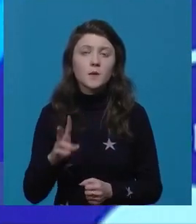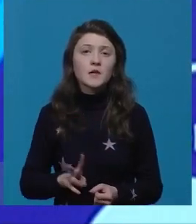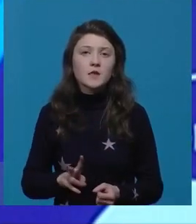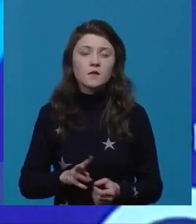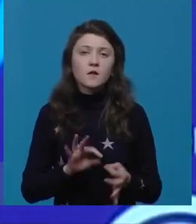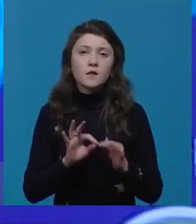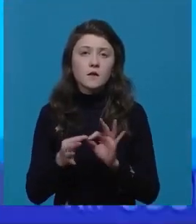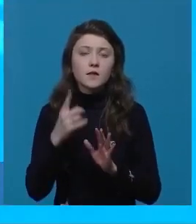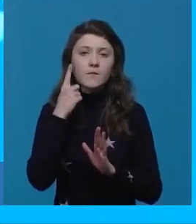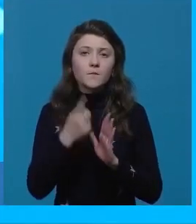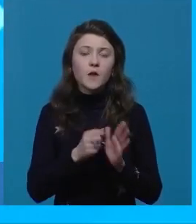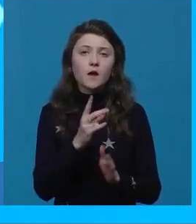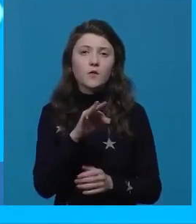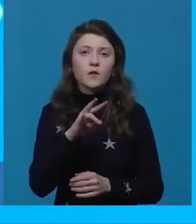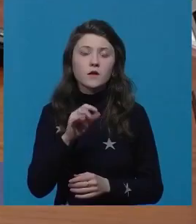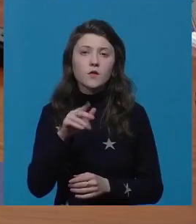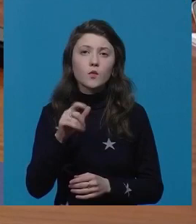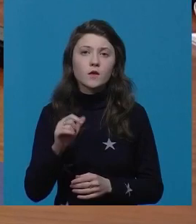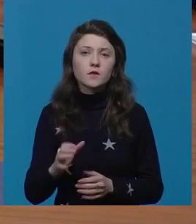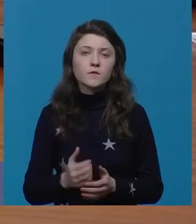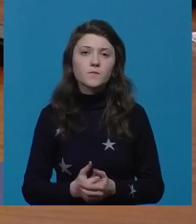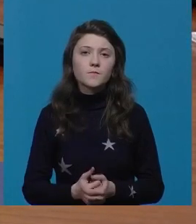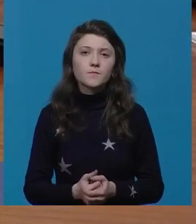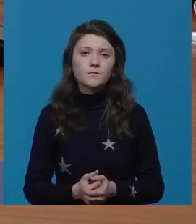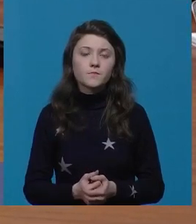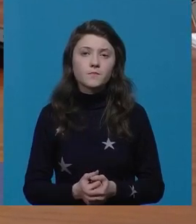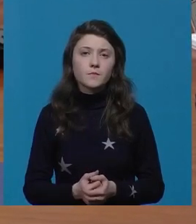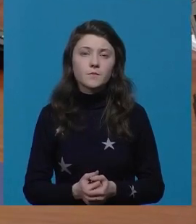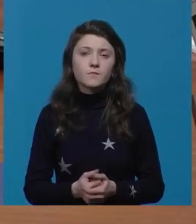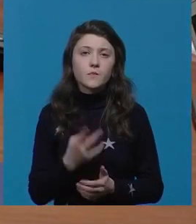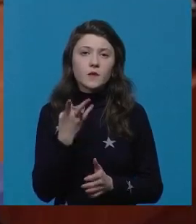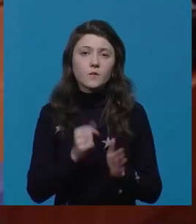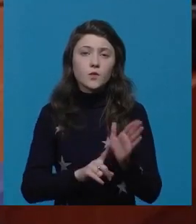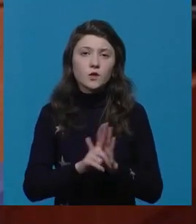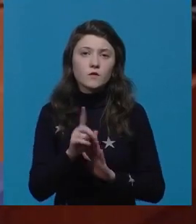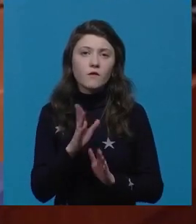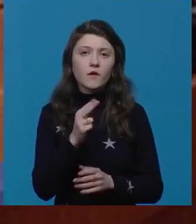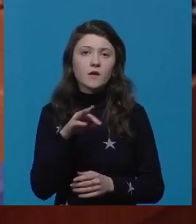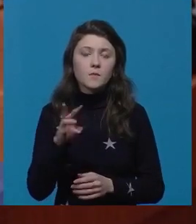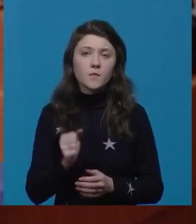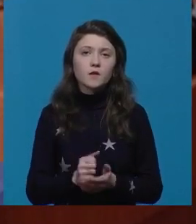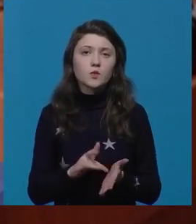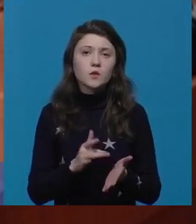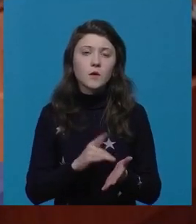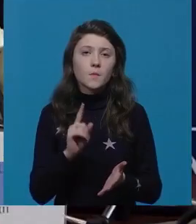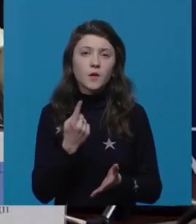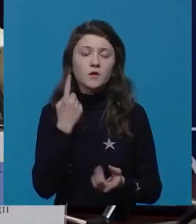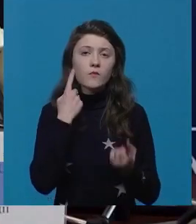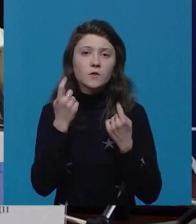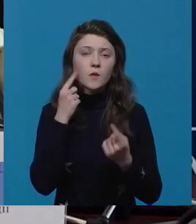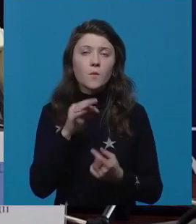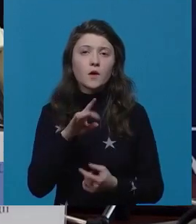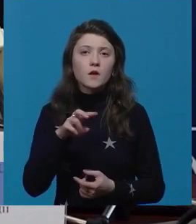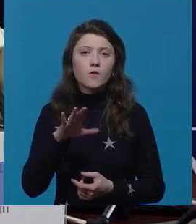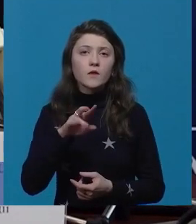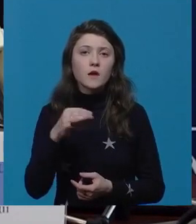Деталі дізнавалась Антоніна Тугас. На початку брифінгу Вадима Шевчука, журналіста першого інформаційного порталу, Віталій